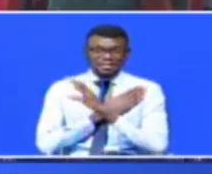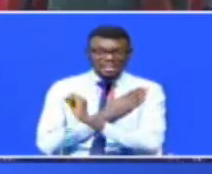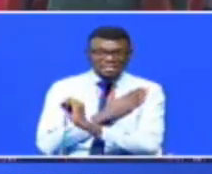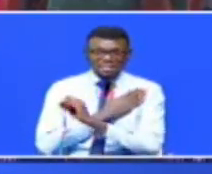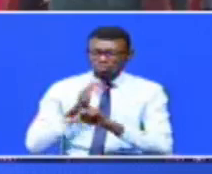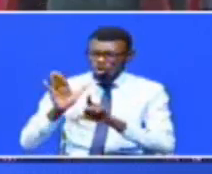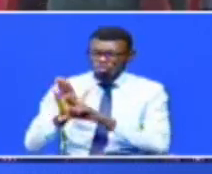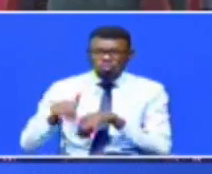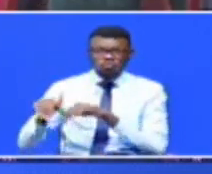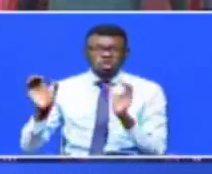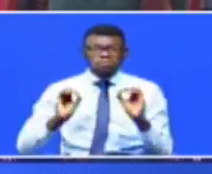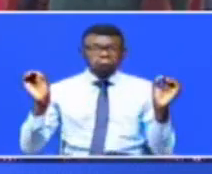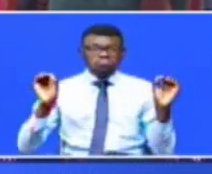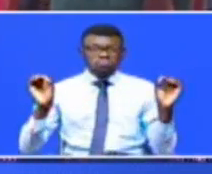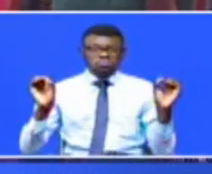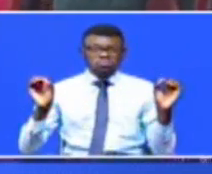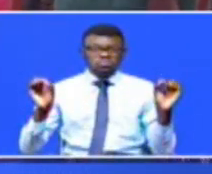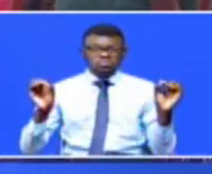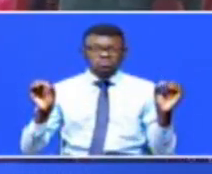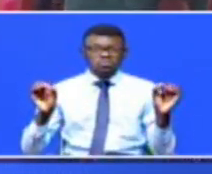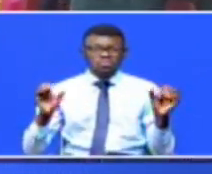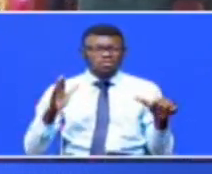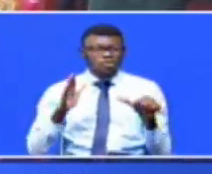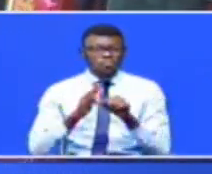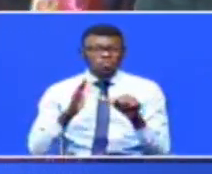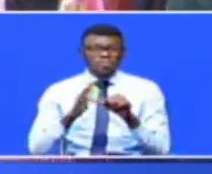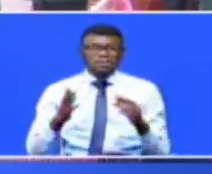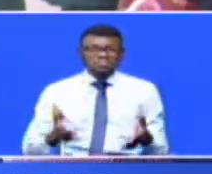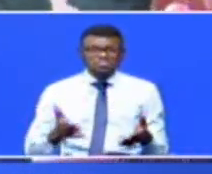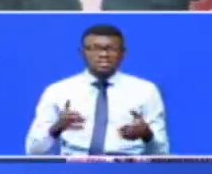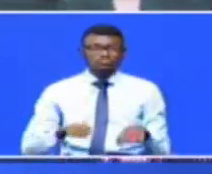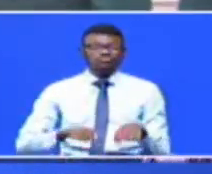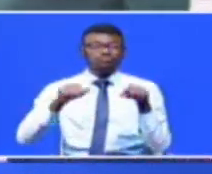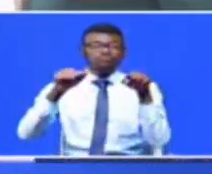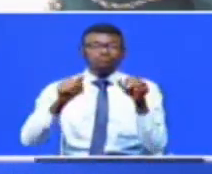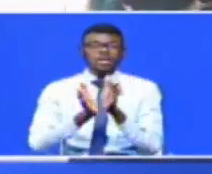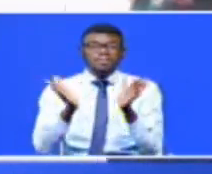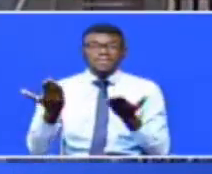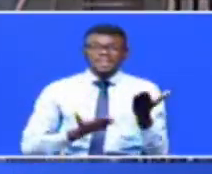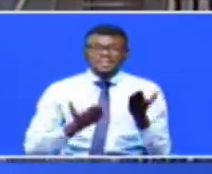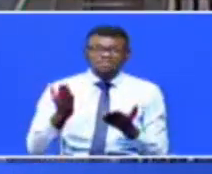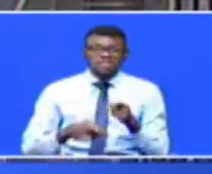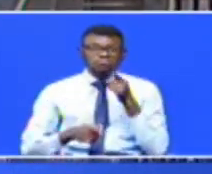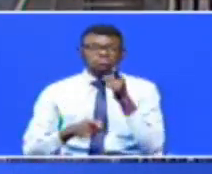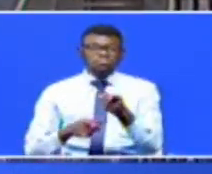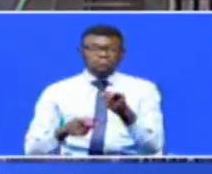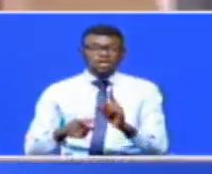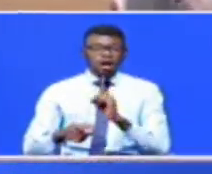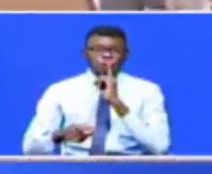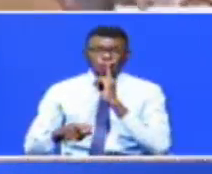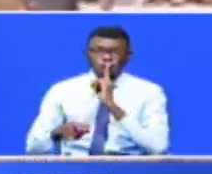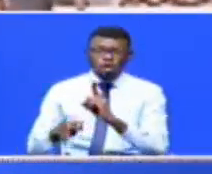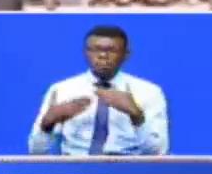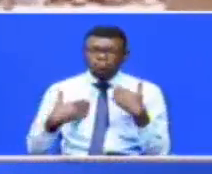kufuata sheria. Your Excellency, sir. Visa kama hivi vilimlazimu mkuu wa utumishi wa umma Joseph Kinywa kutoa agizo kwa